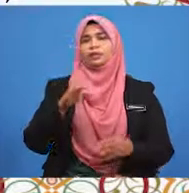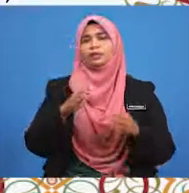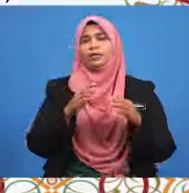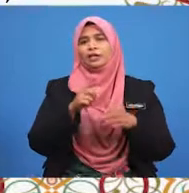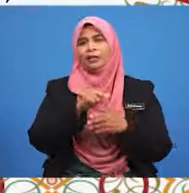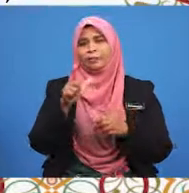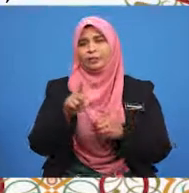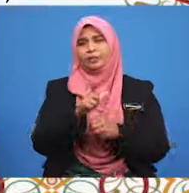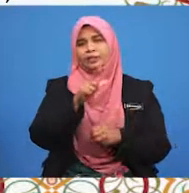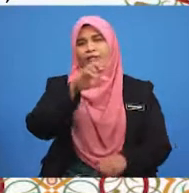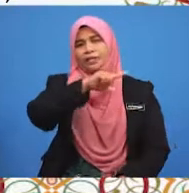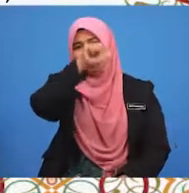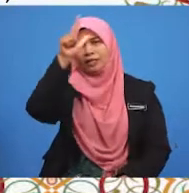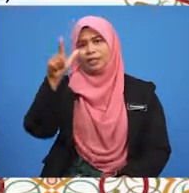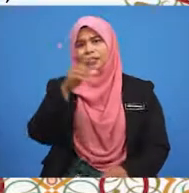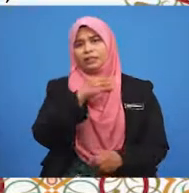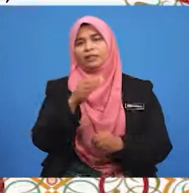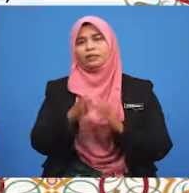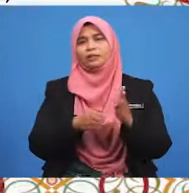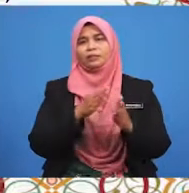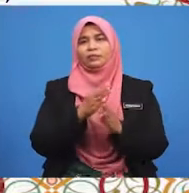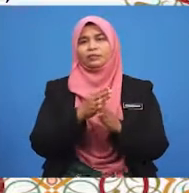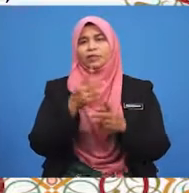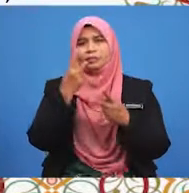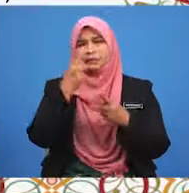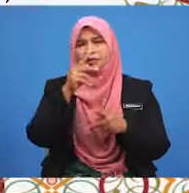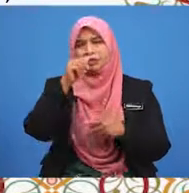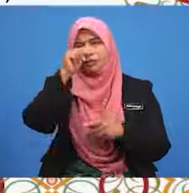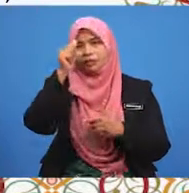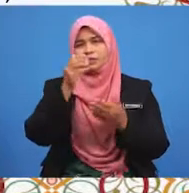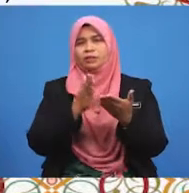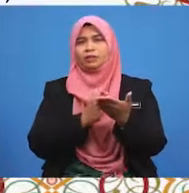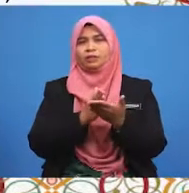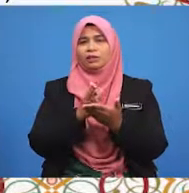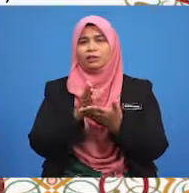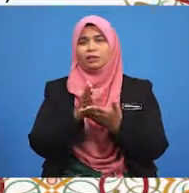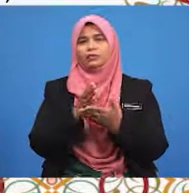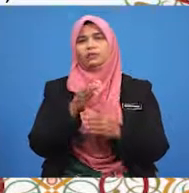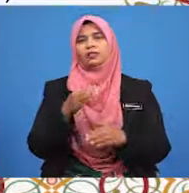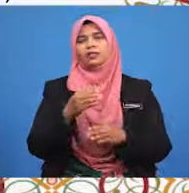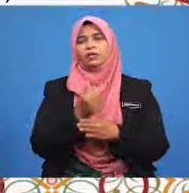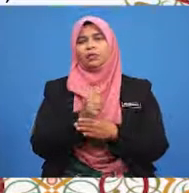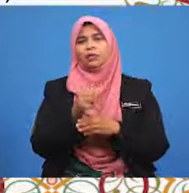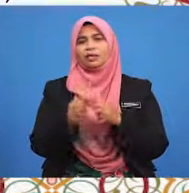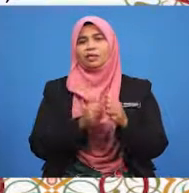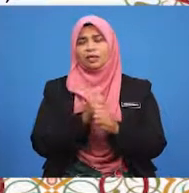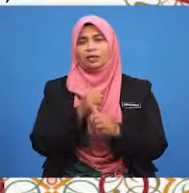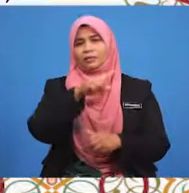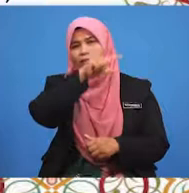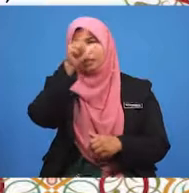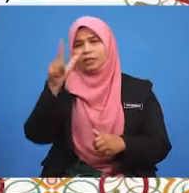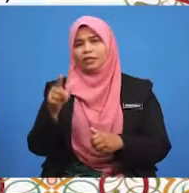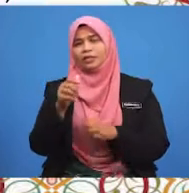seperti itu. Perintah Allah berlaku terus-menerus di antara alam langit dan bumi, supaya kamu